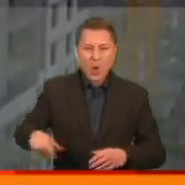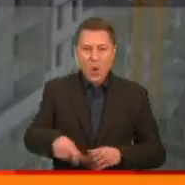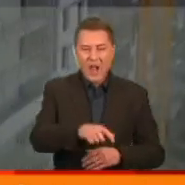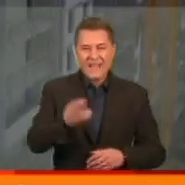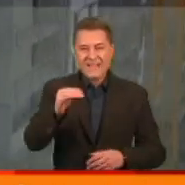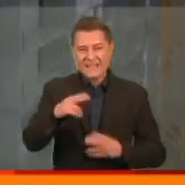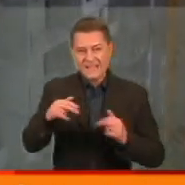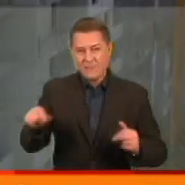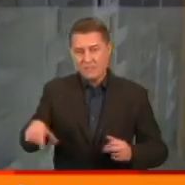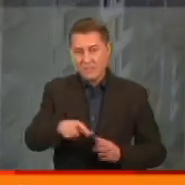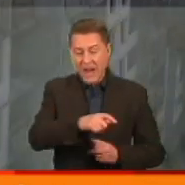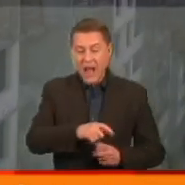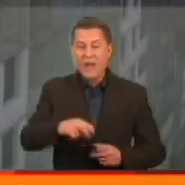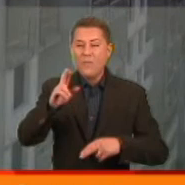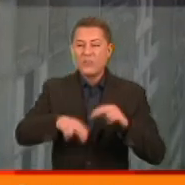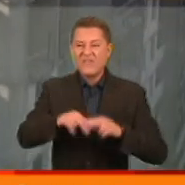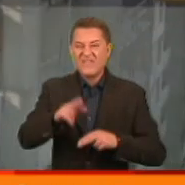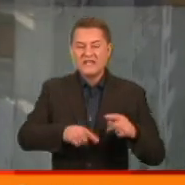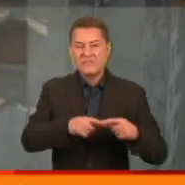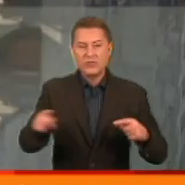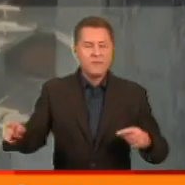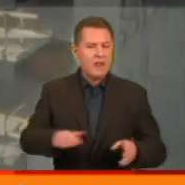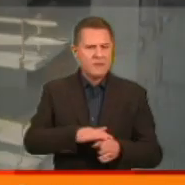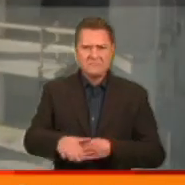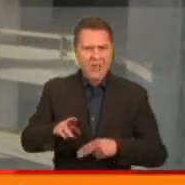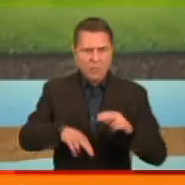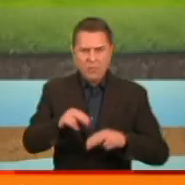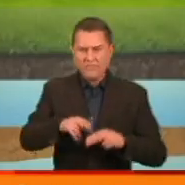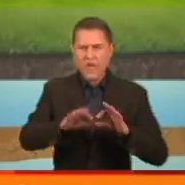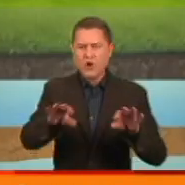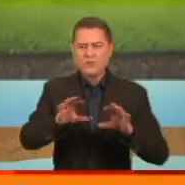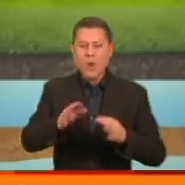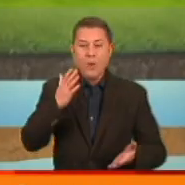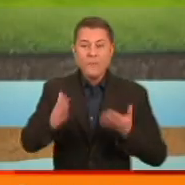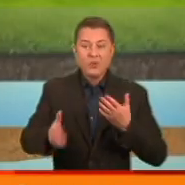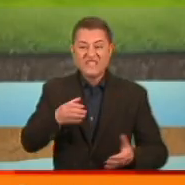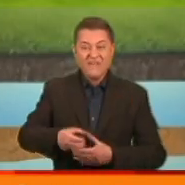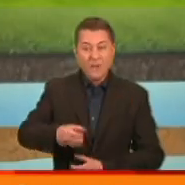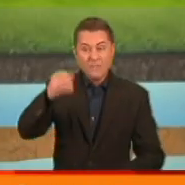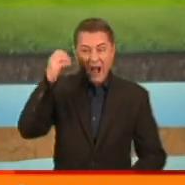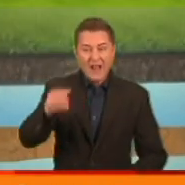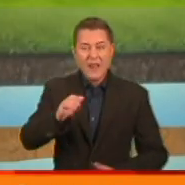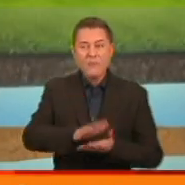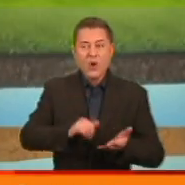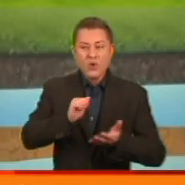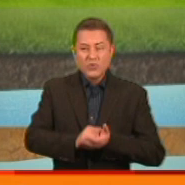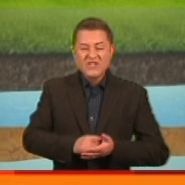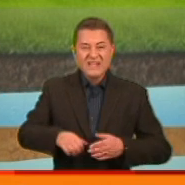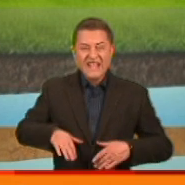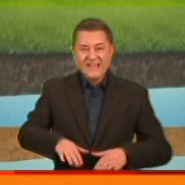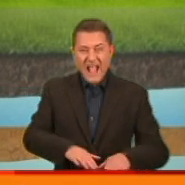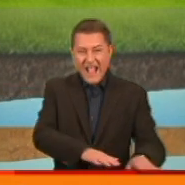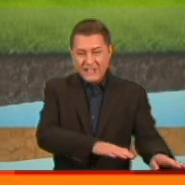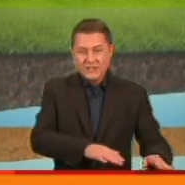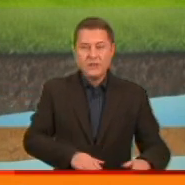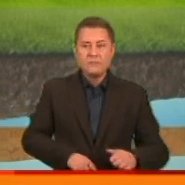Пан Микола із донькою згадує, будівництво тривало наповно. Чоловік розповідає, можливо, палями будівельники порушили течії підземних вод.